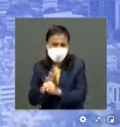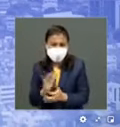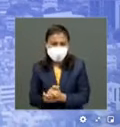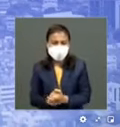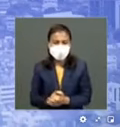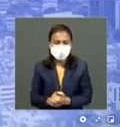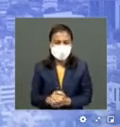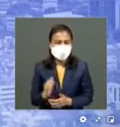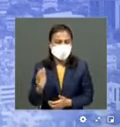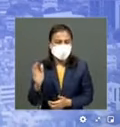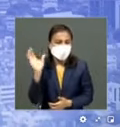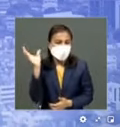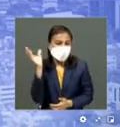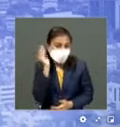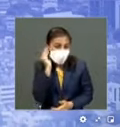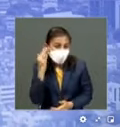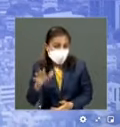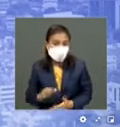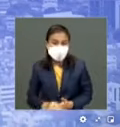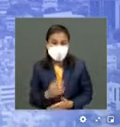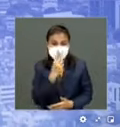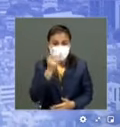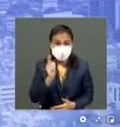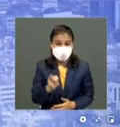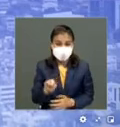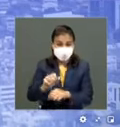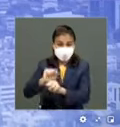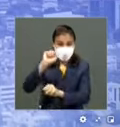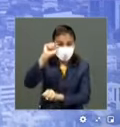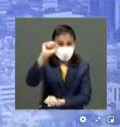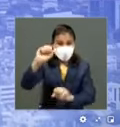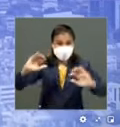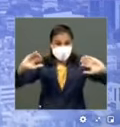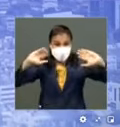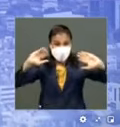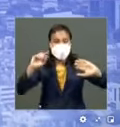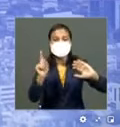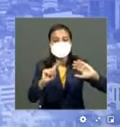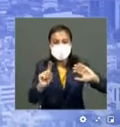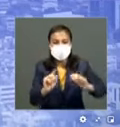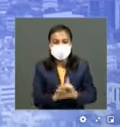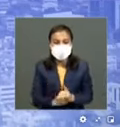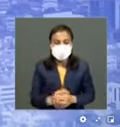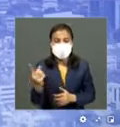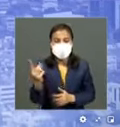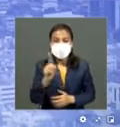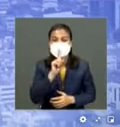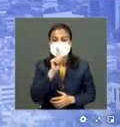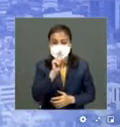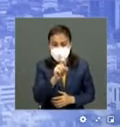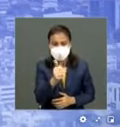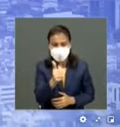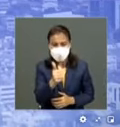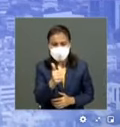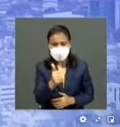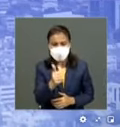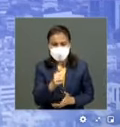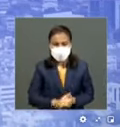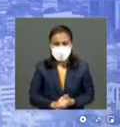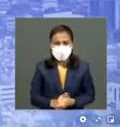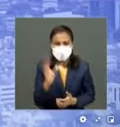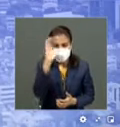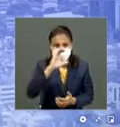รวจสอบนิดนึงว่าที่แท้แล้วเนี่ยประกาศโดยภาครัฐออกมาเป็นอย่างไรสอบถามเข้ามาได้นะคะเราก็จะพยายามที่จะ